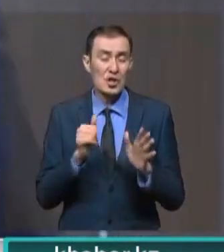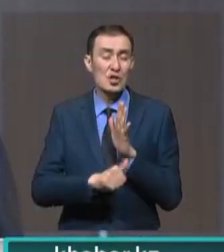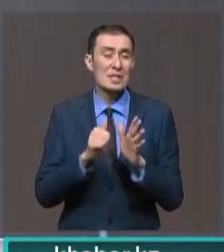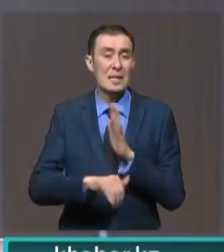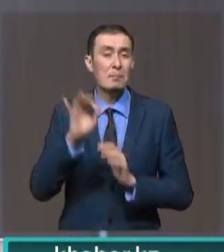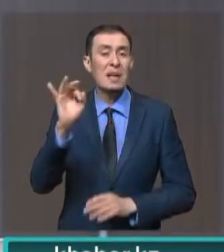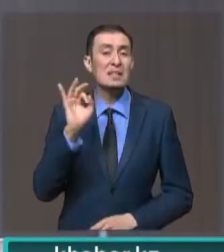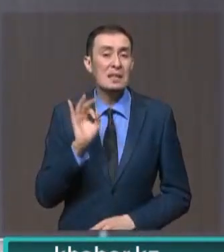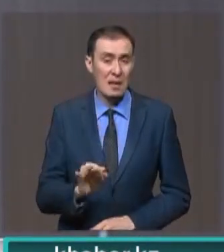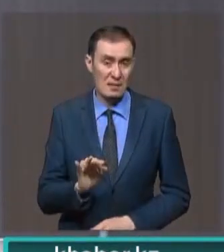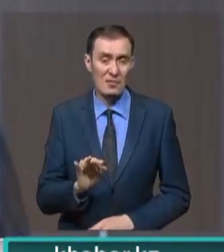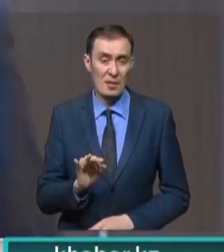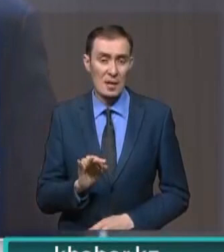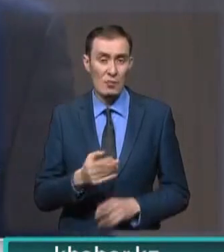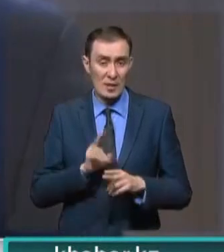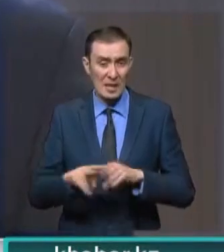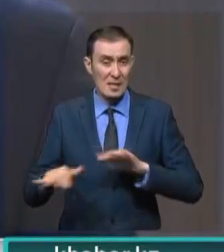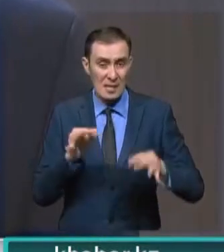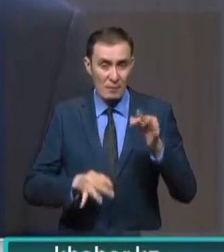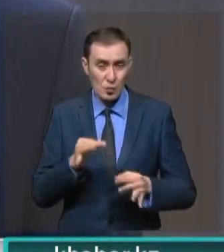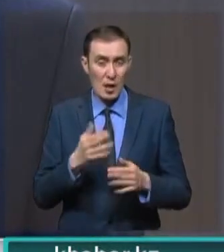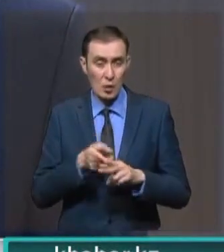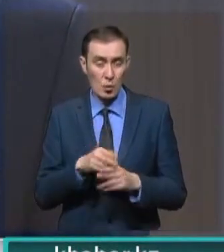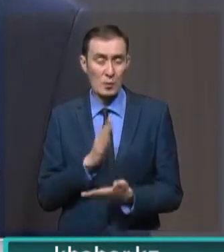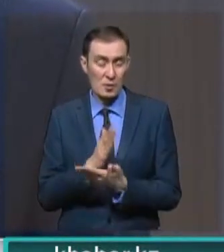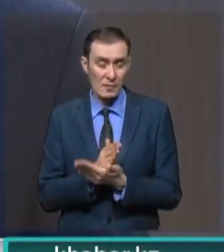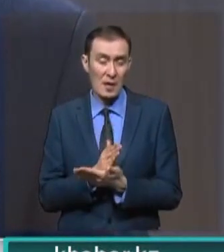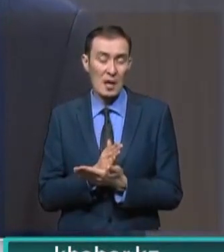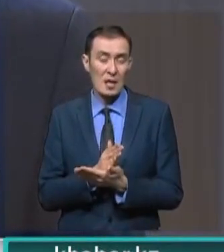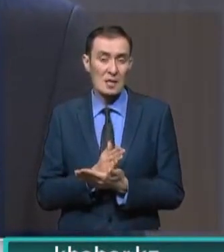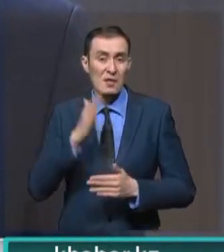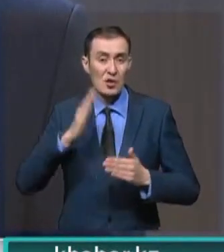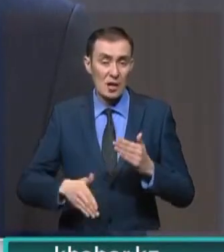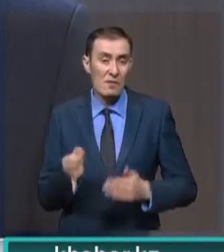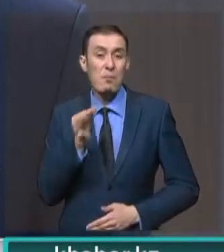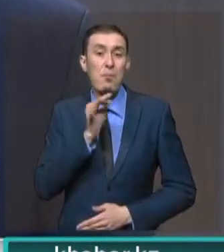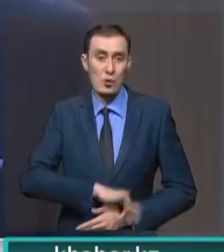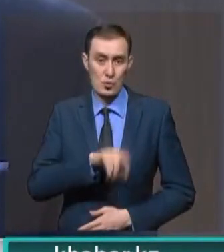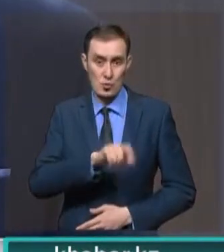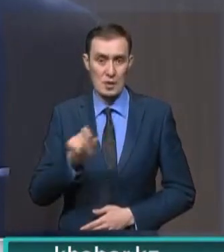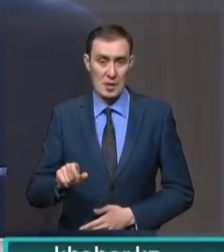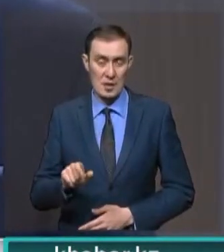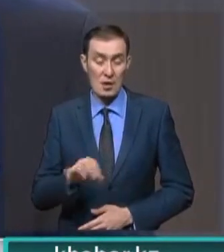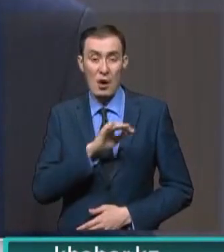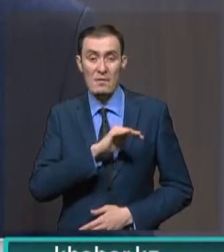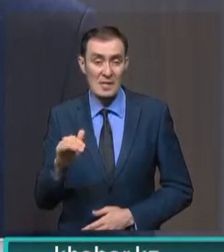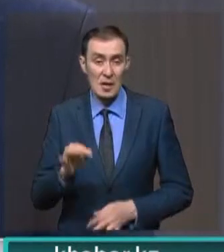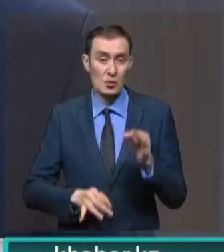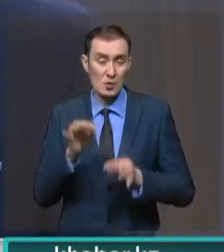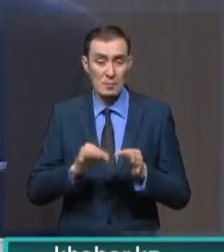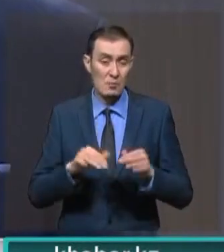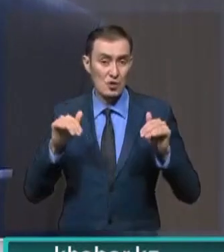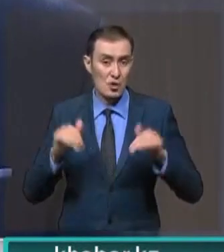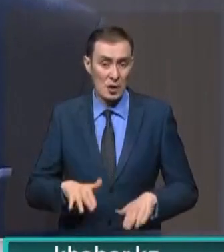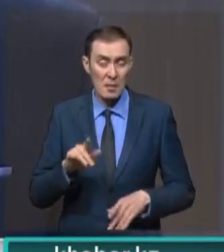процентов дел которые судах оказывается так или иначе завершается в пользу граждан или официально судебным решением